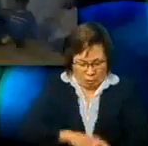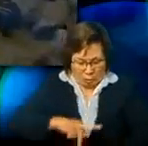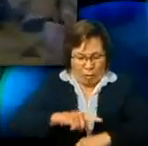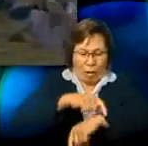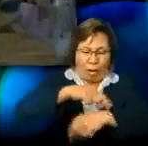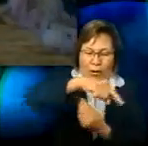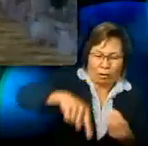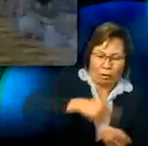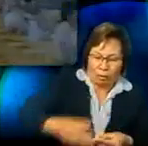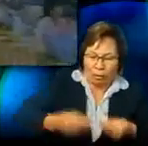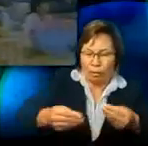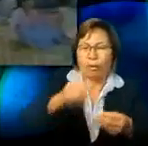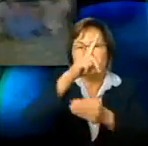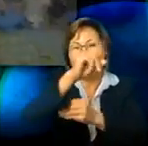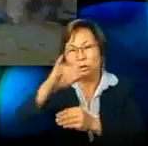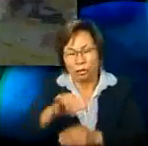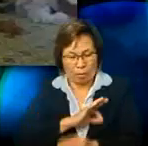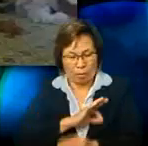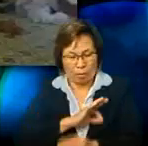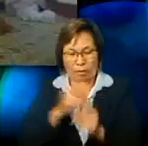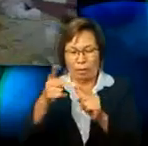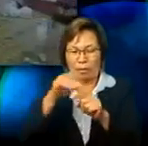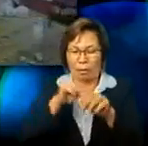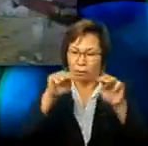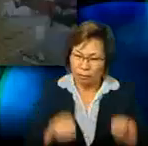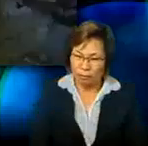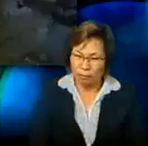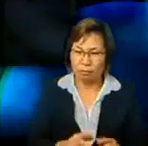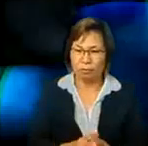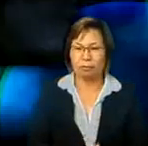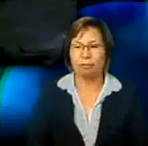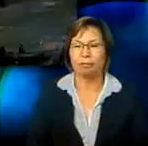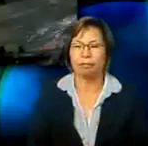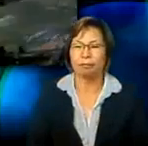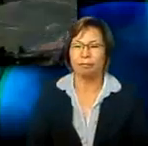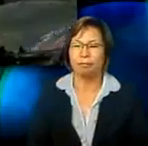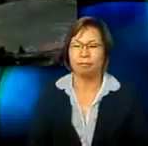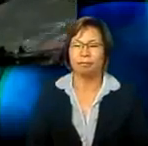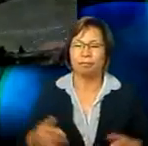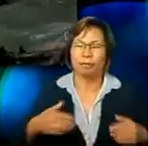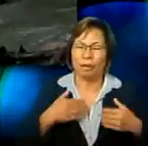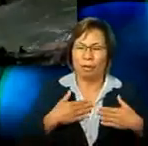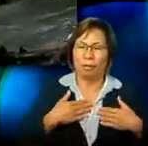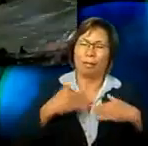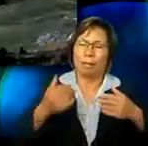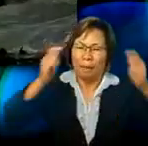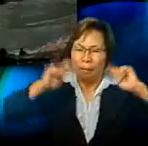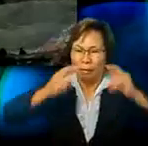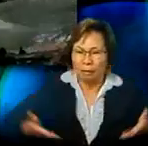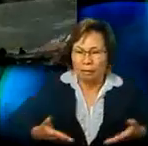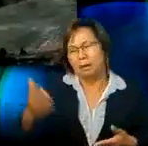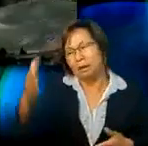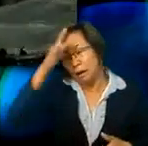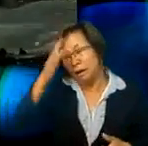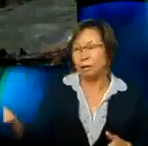Hargai alam sekitar yang memberi sejuta manfaat kepada manusia. Kenapa yang mana kat sini, ya? Itulah, Abah Sikit. Ayah, ikut